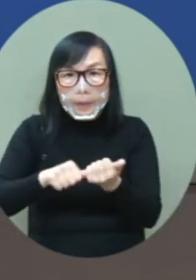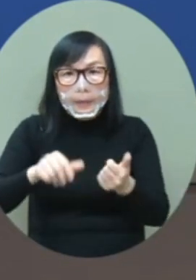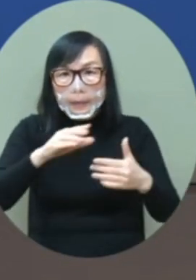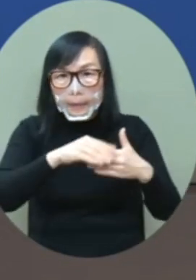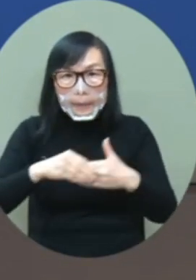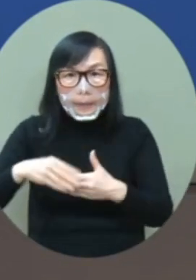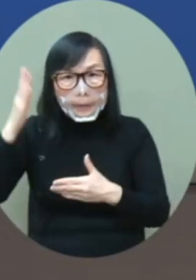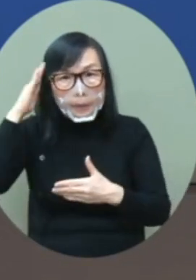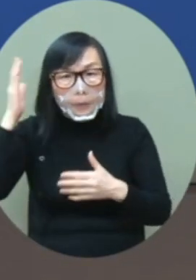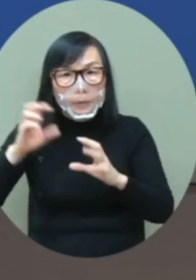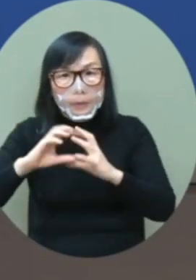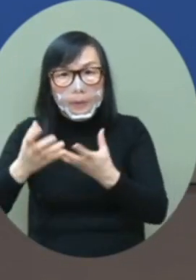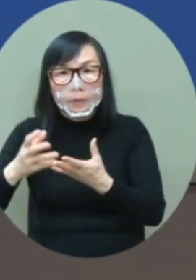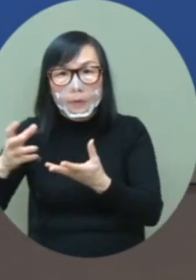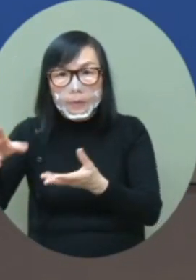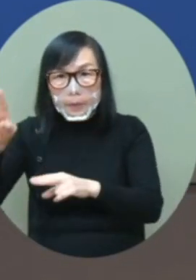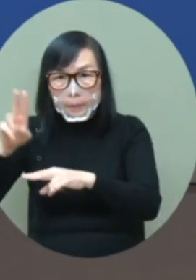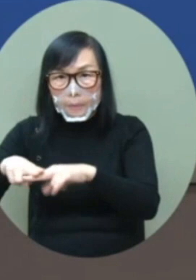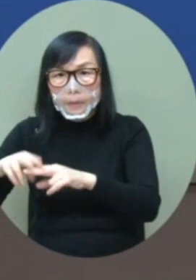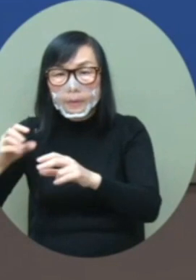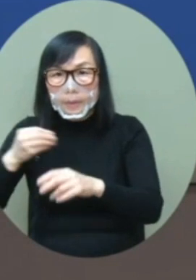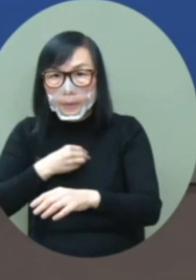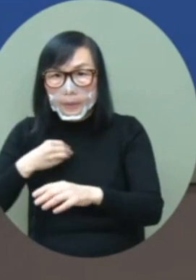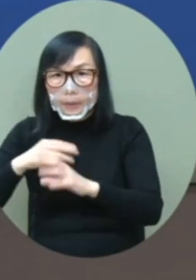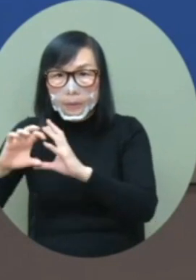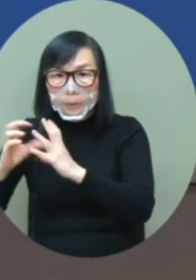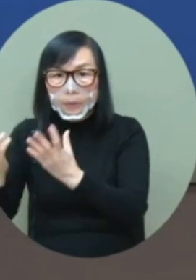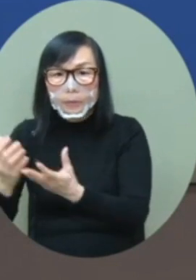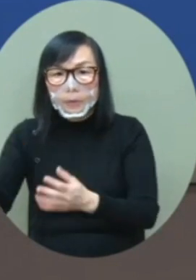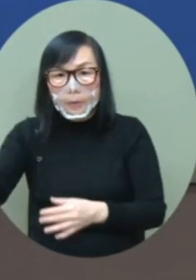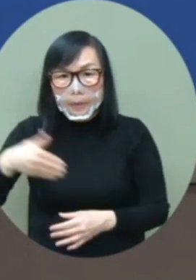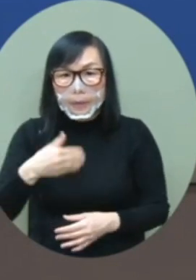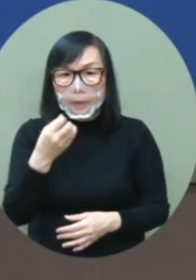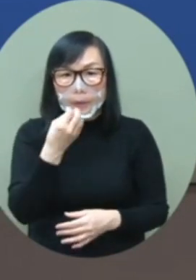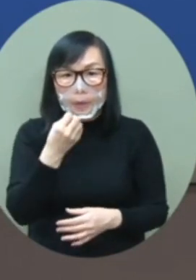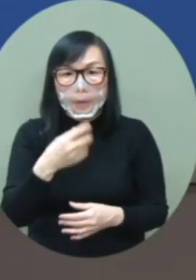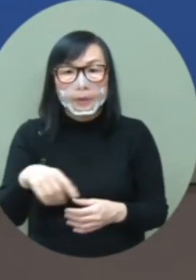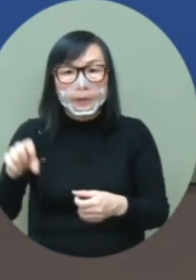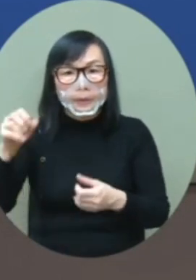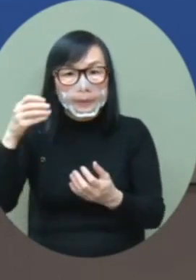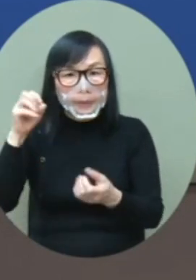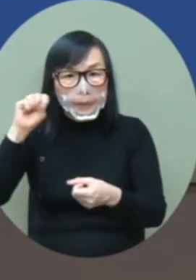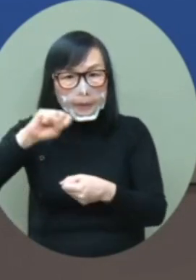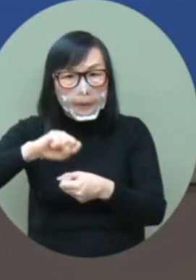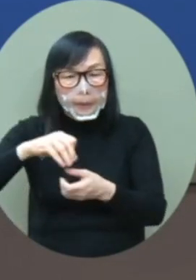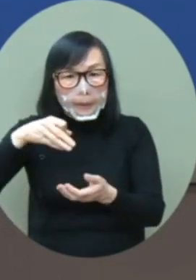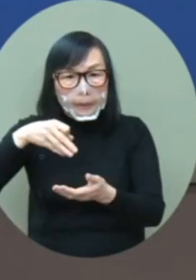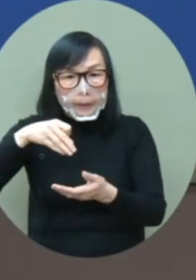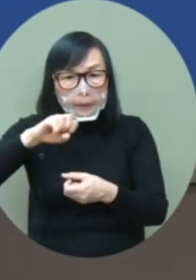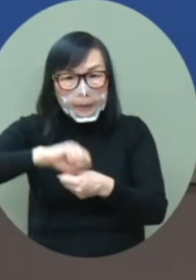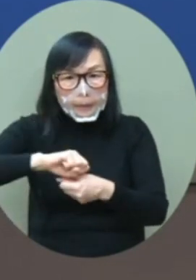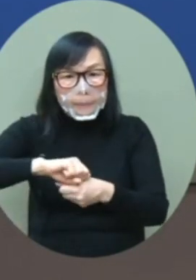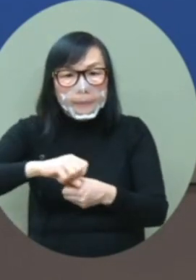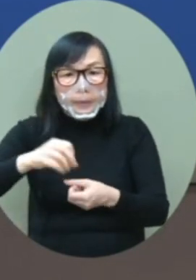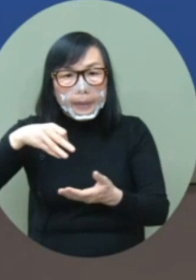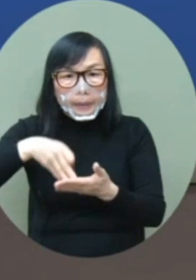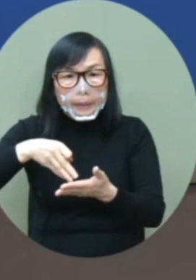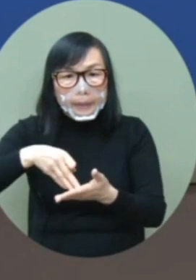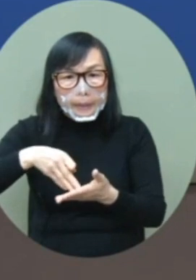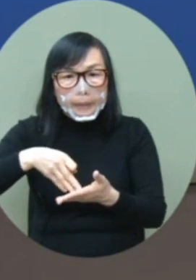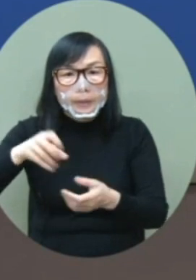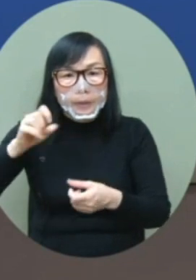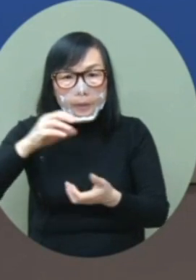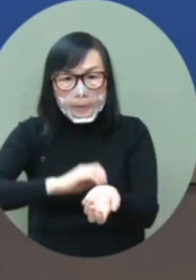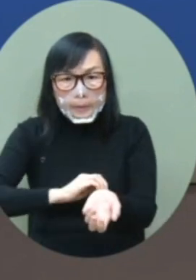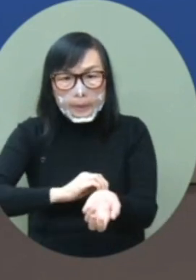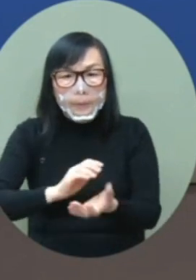組織呢啲內地嘅醫療團隊咧，係抵港去加入治療。大家都記得